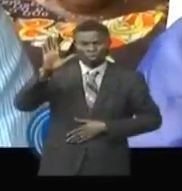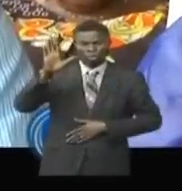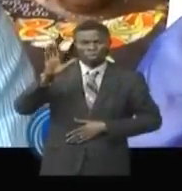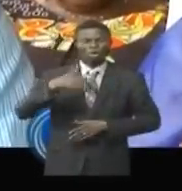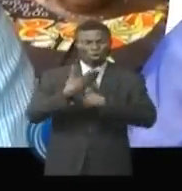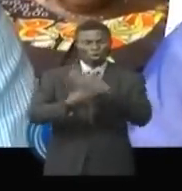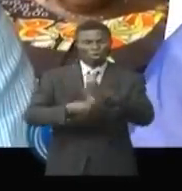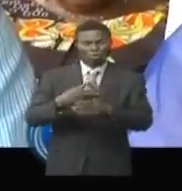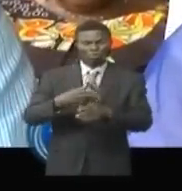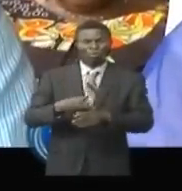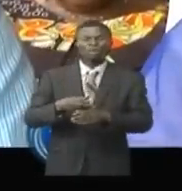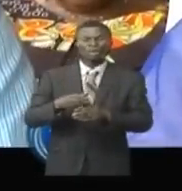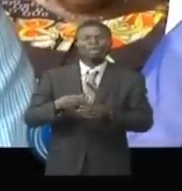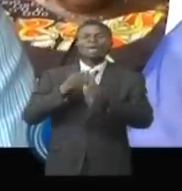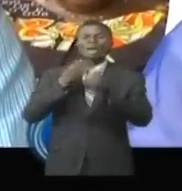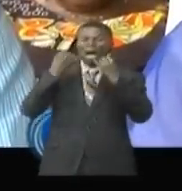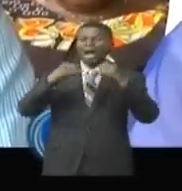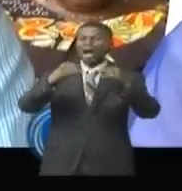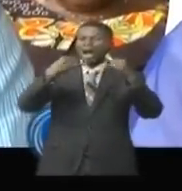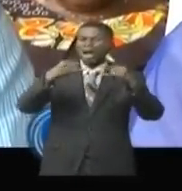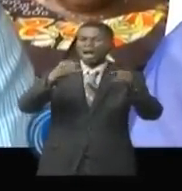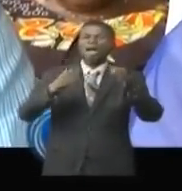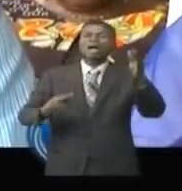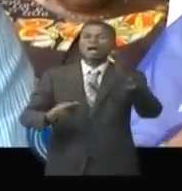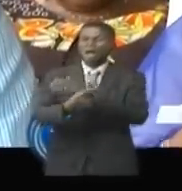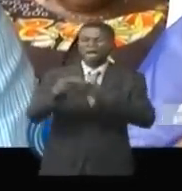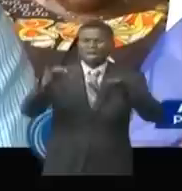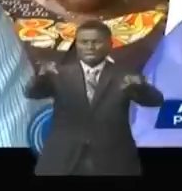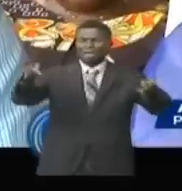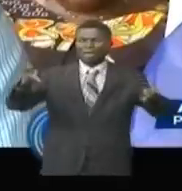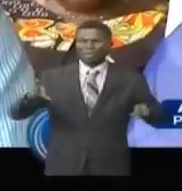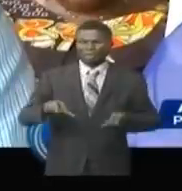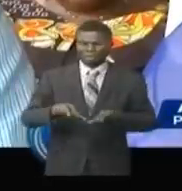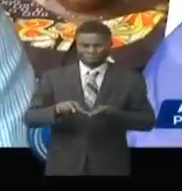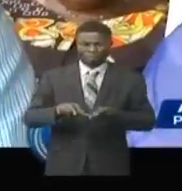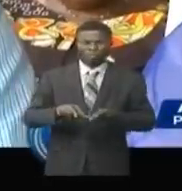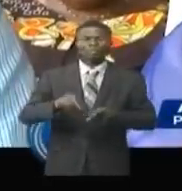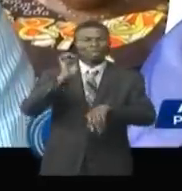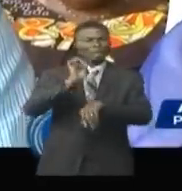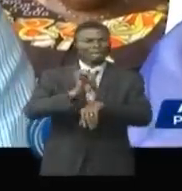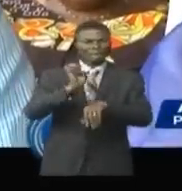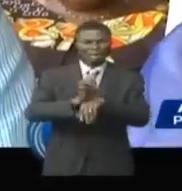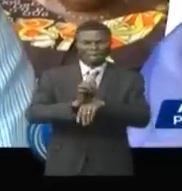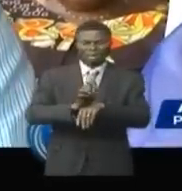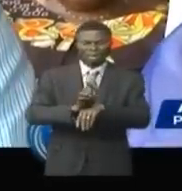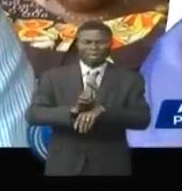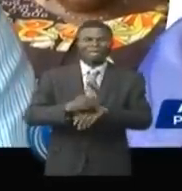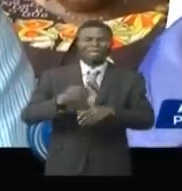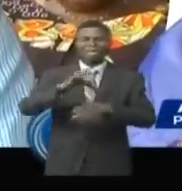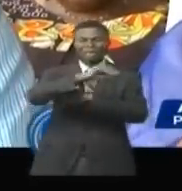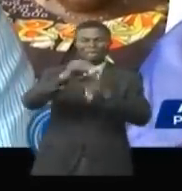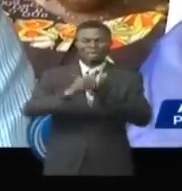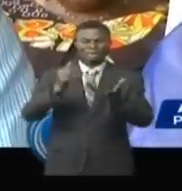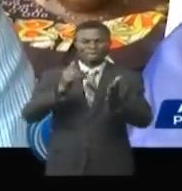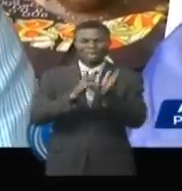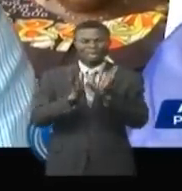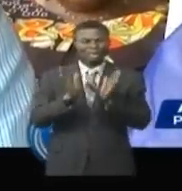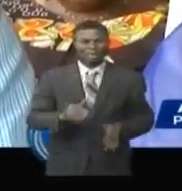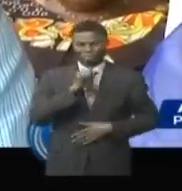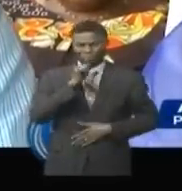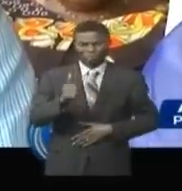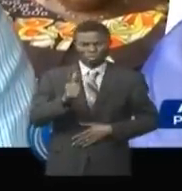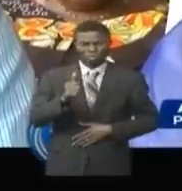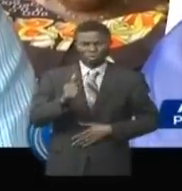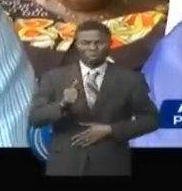tour une donation d'une partie du terrain à notre église, un pacte centre chrétien. Et cette surface qu'on a